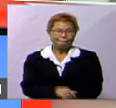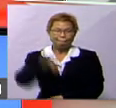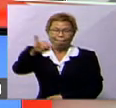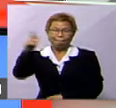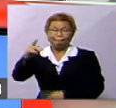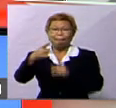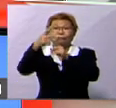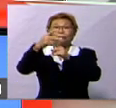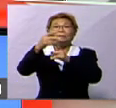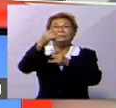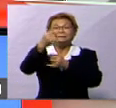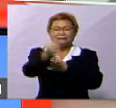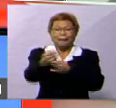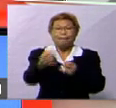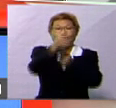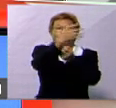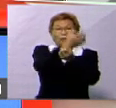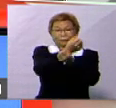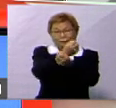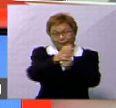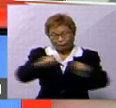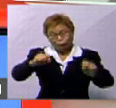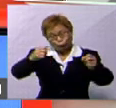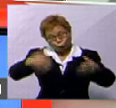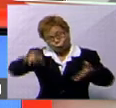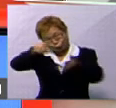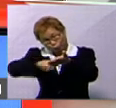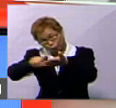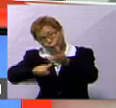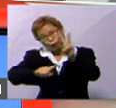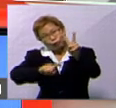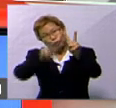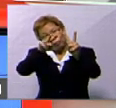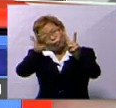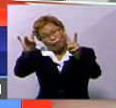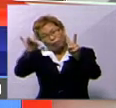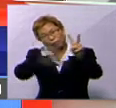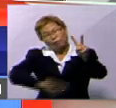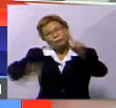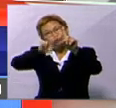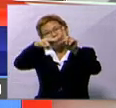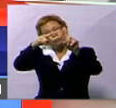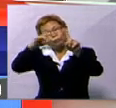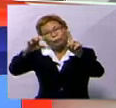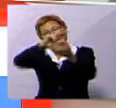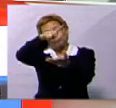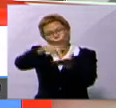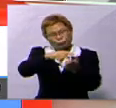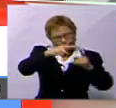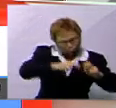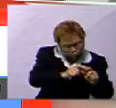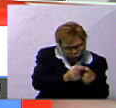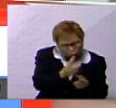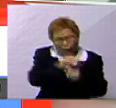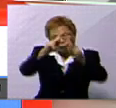jawatankuasa khas jabatan Bomba dan penyelamat jbpm sudah memeriksa 228 daripada kira-kira 1200 pusat tahfiz dan